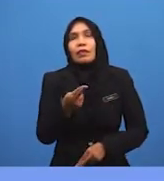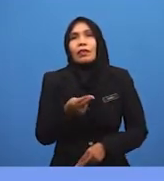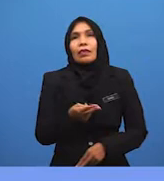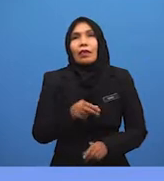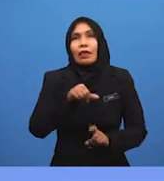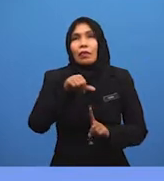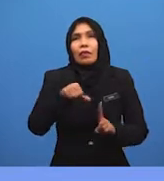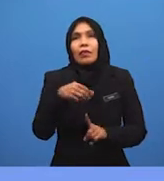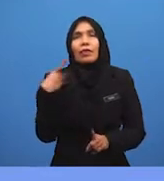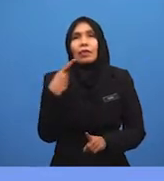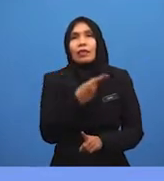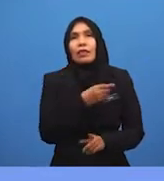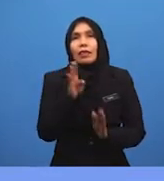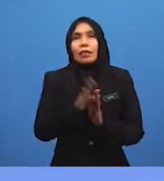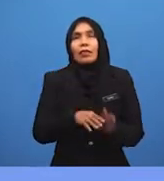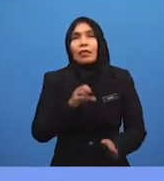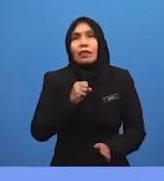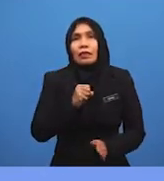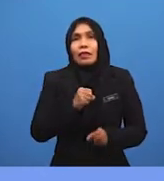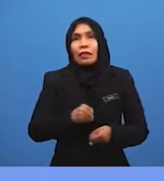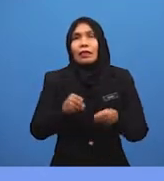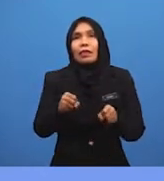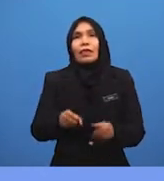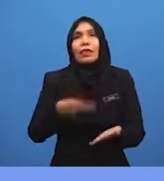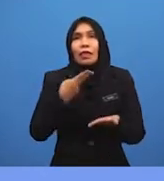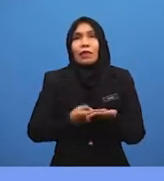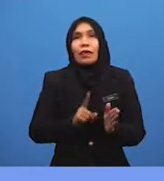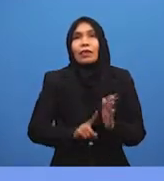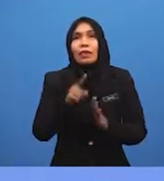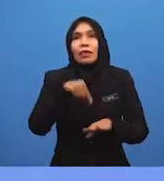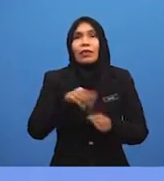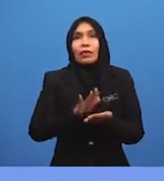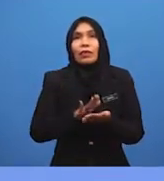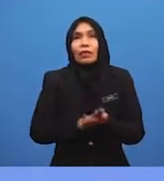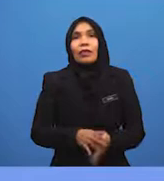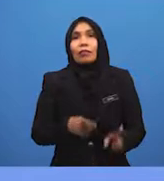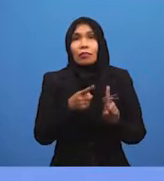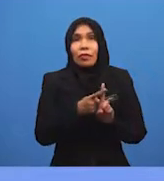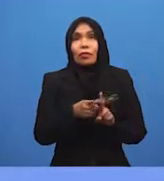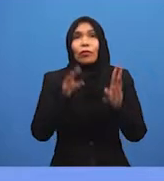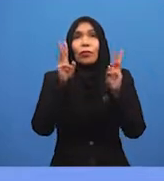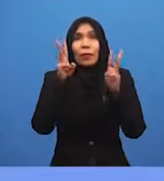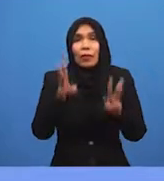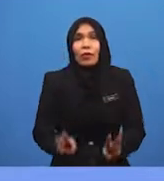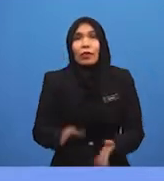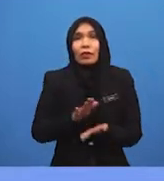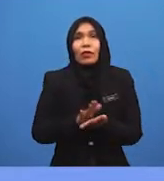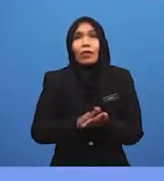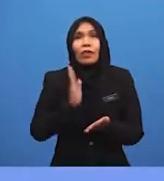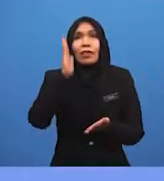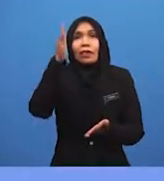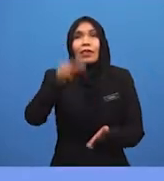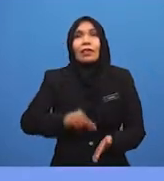sekolah? Jawapannya, pertama, warga sekolah akan gembira apabila kita bersikap